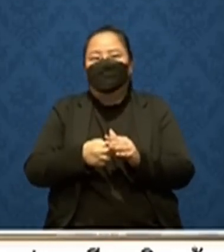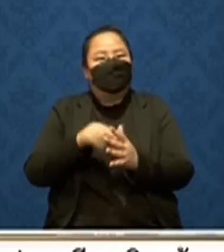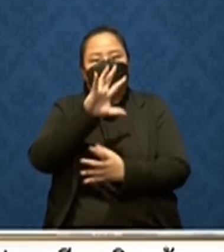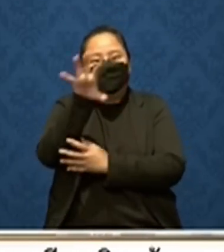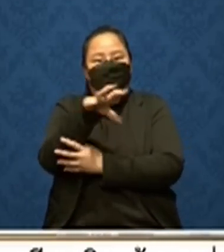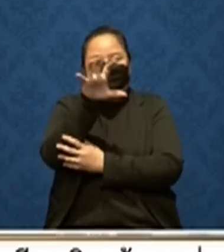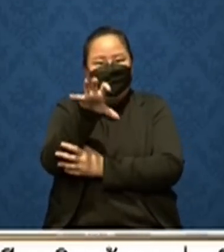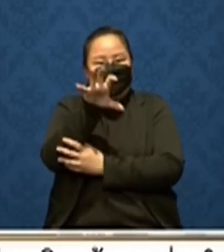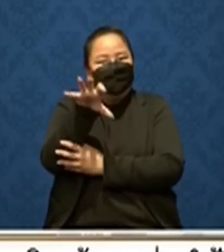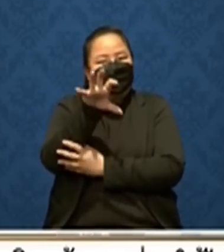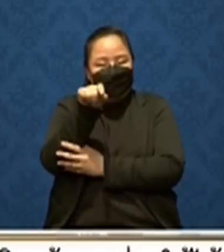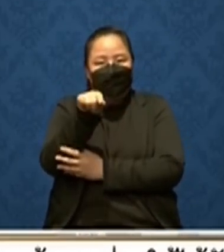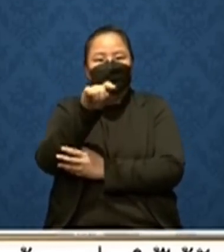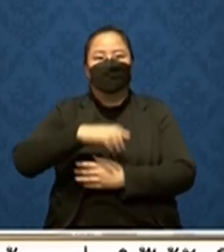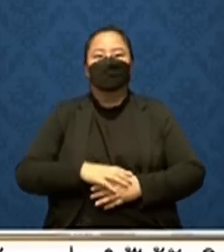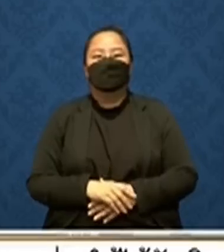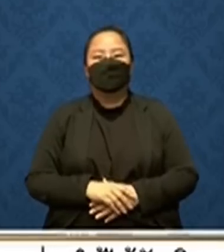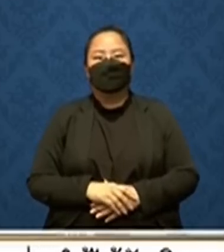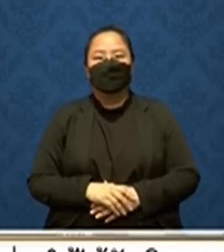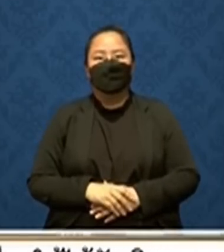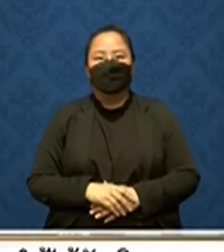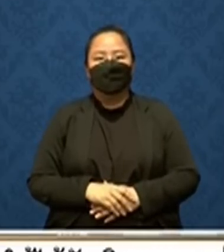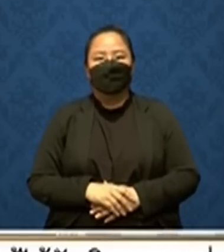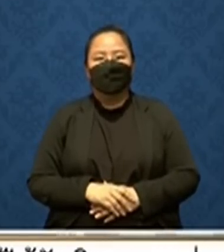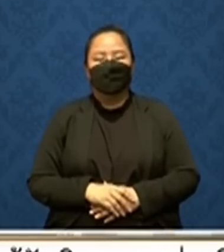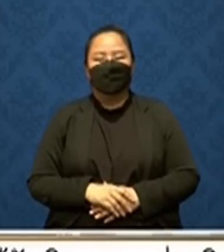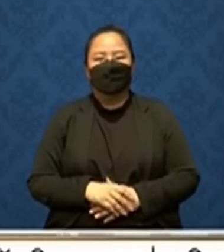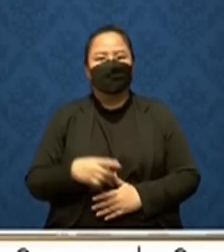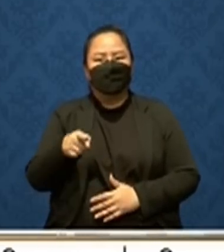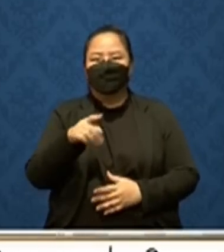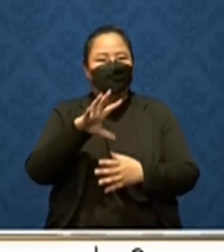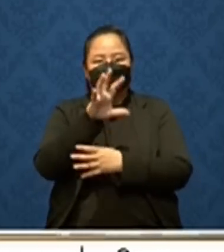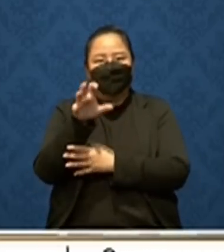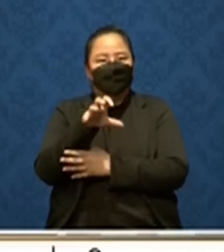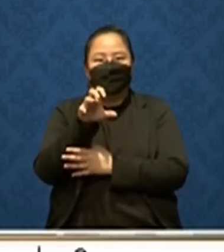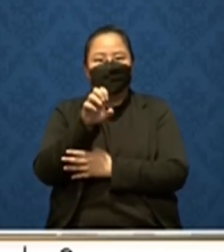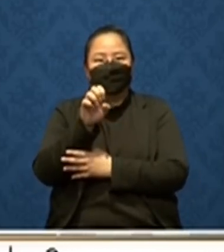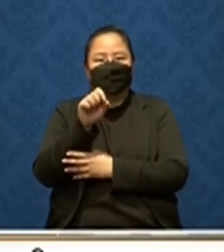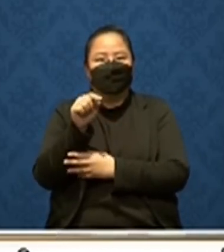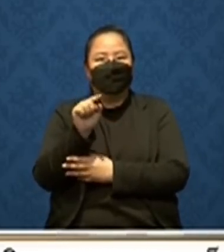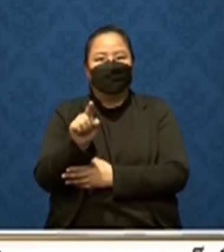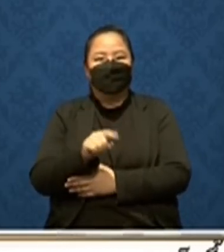เป็นการหลอกลวงเจอกันสมอ้างเท่านั้นเอง